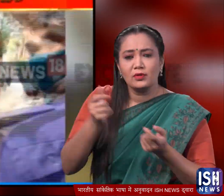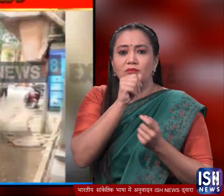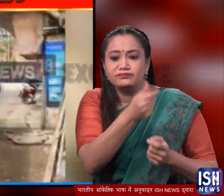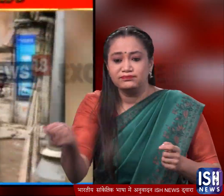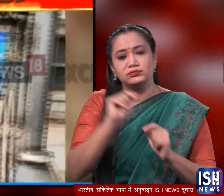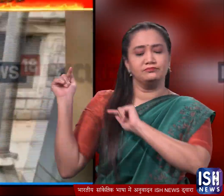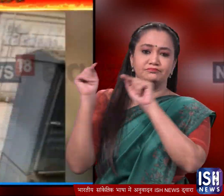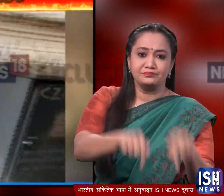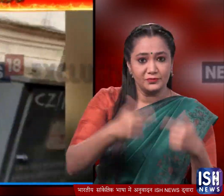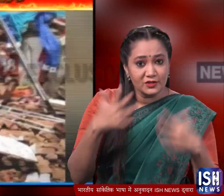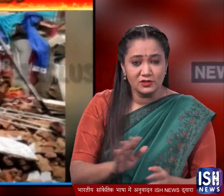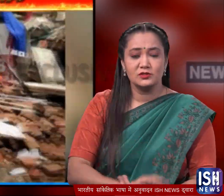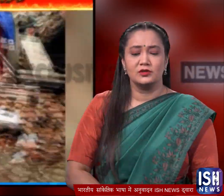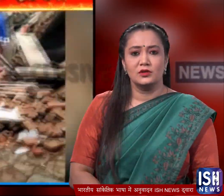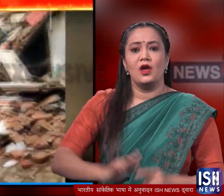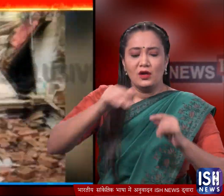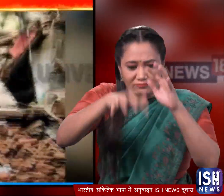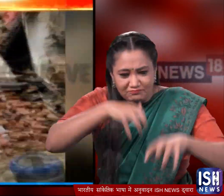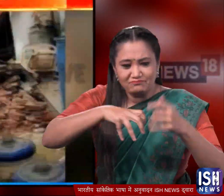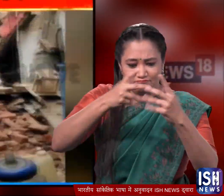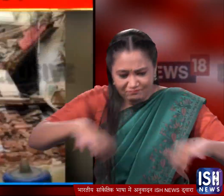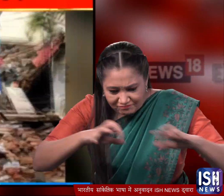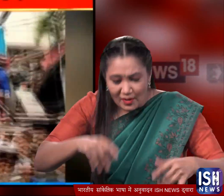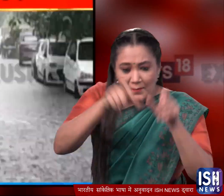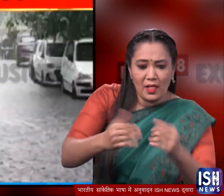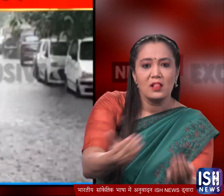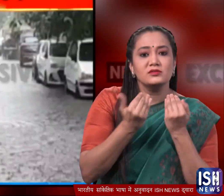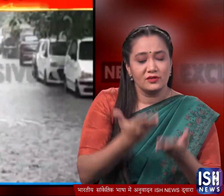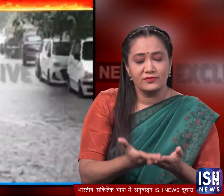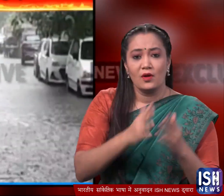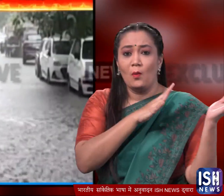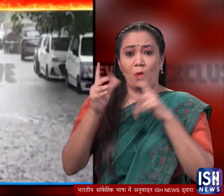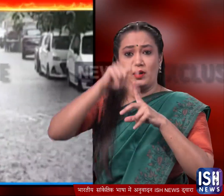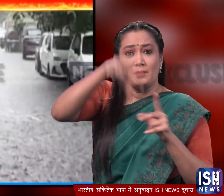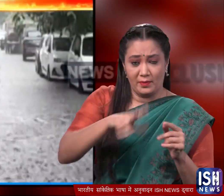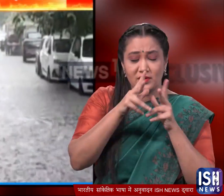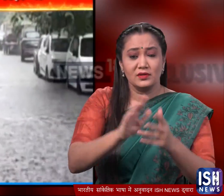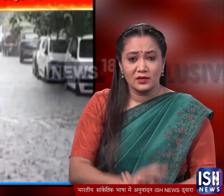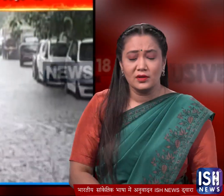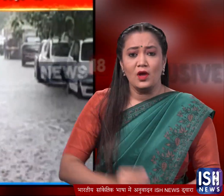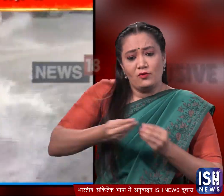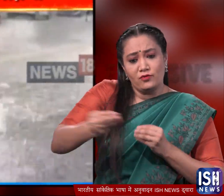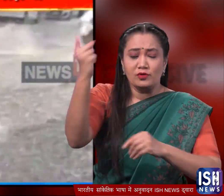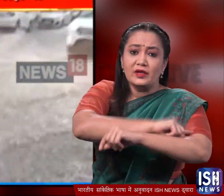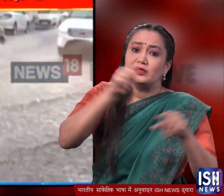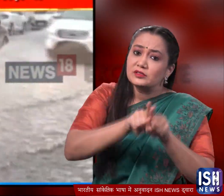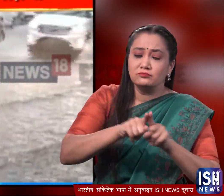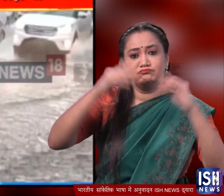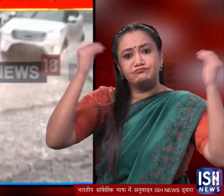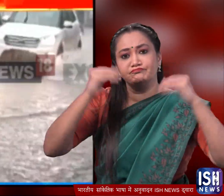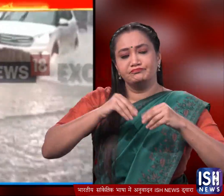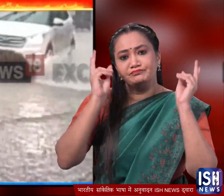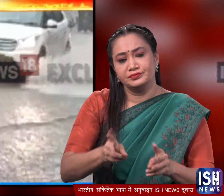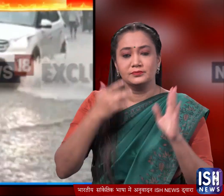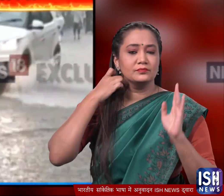दमकल विभाग की टीम मौके पर पहुंची और मलबे में फंसे लोगों को बाहर निकाला। मौसम विभाग का अनुमान है कि आने वाले कुछ और दिन इसी तरह बारिश का